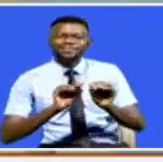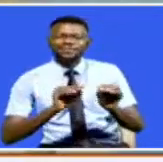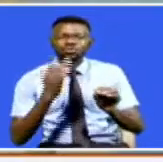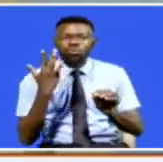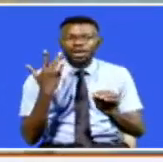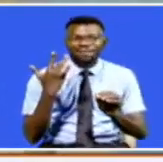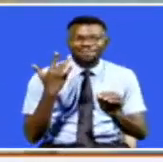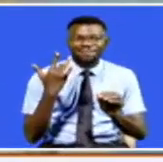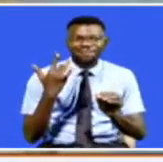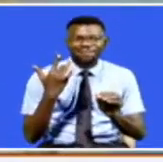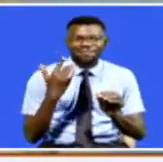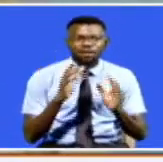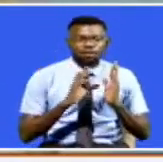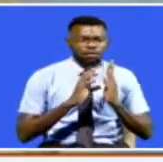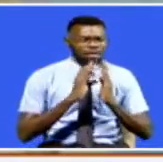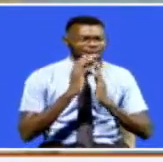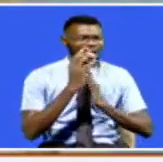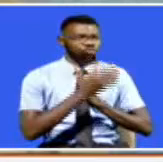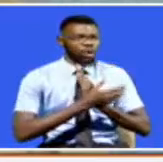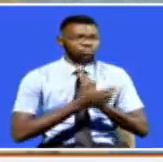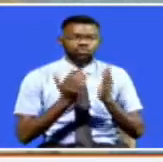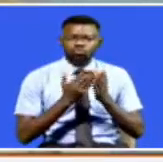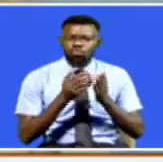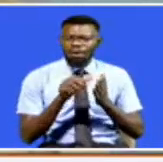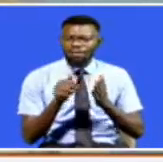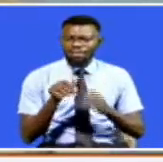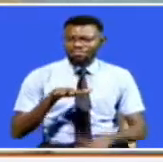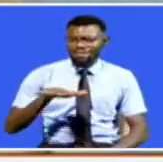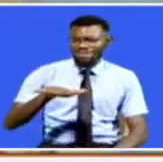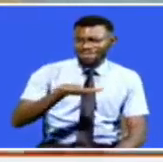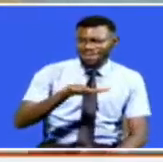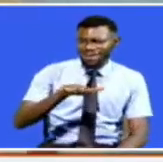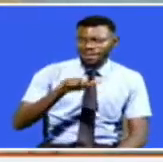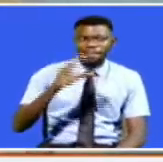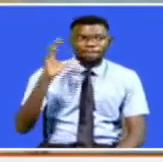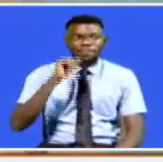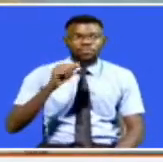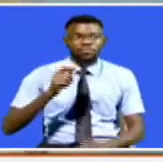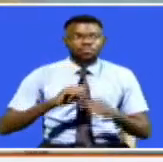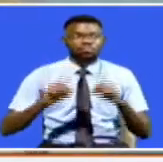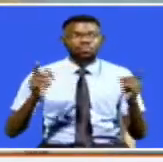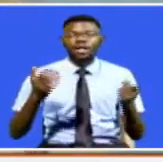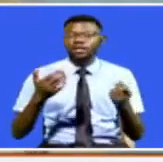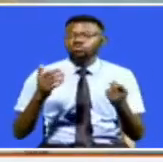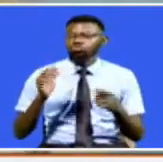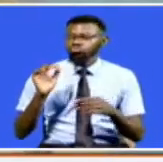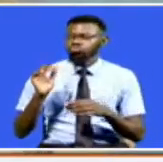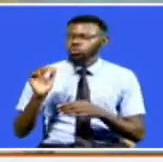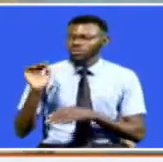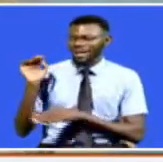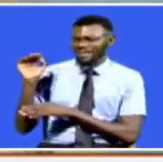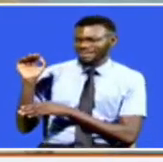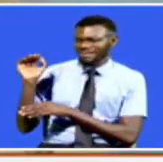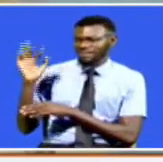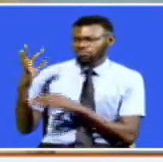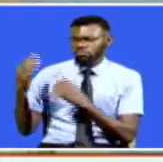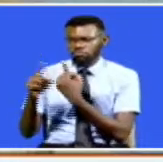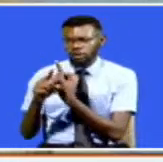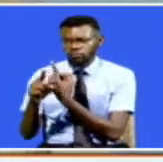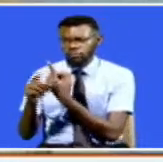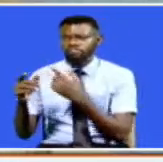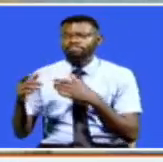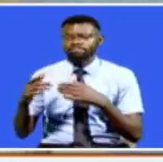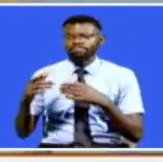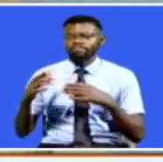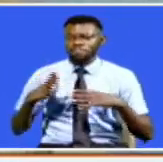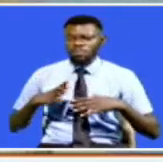curriculum, we have gaps, but we have written to the respective authorities, and it is our prayer those